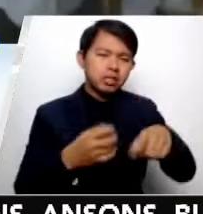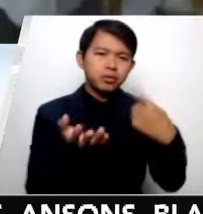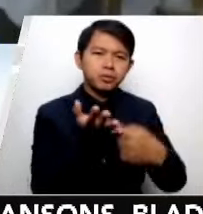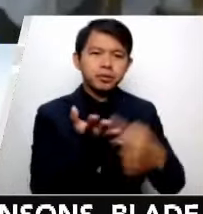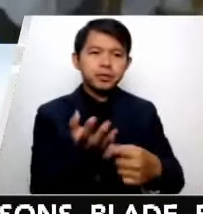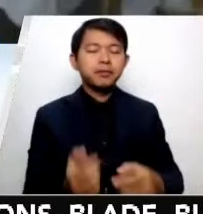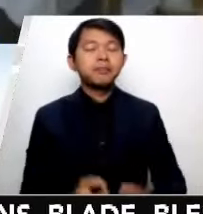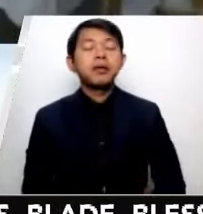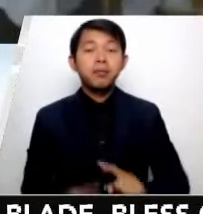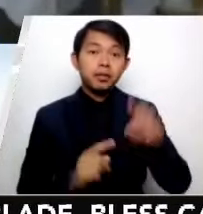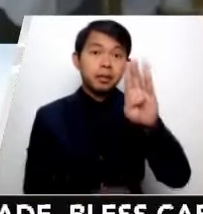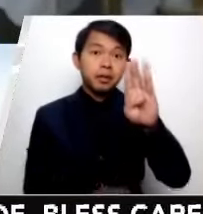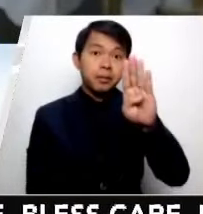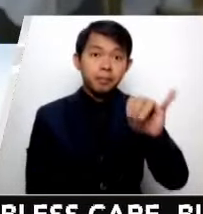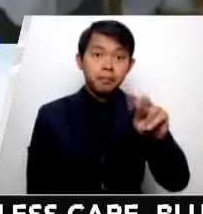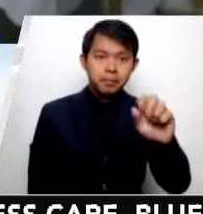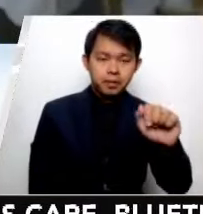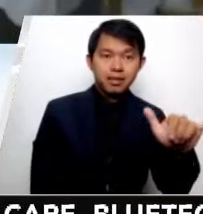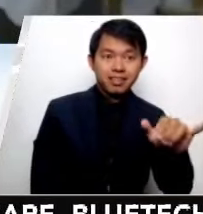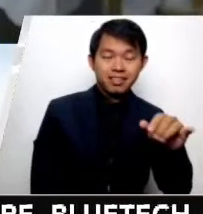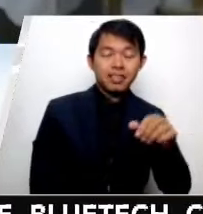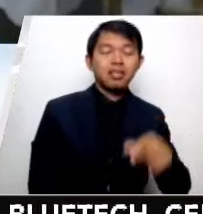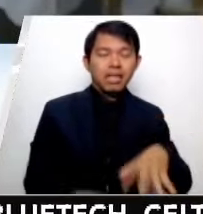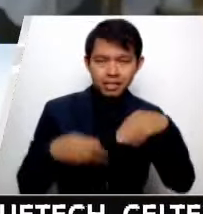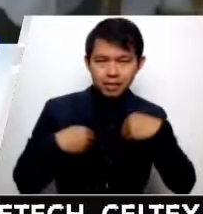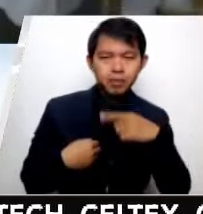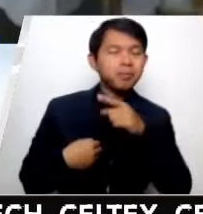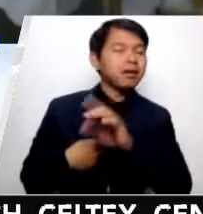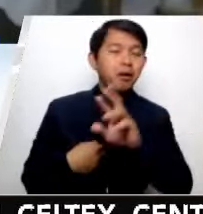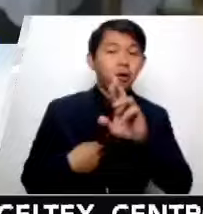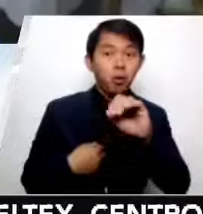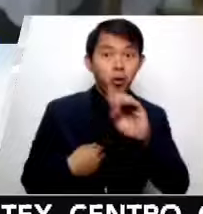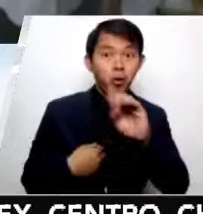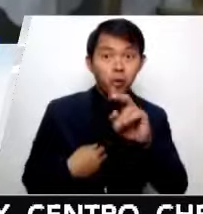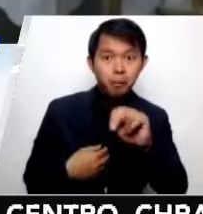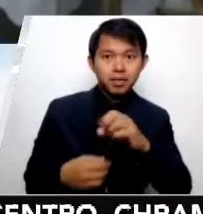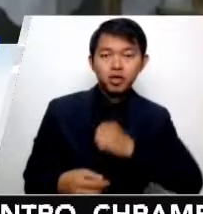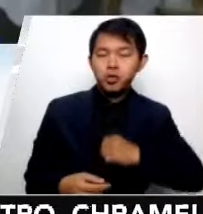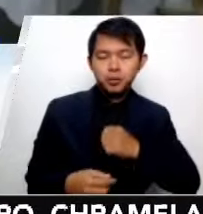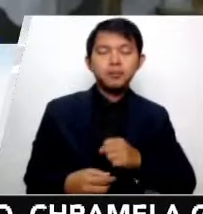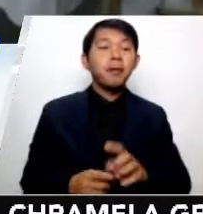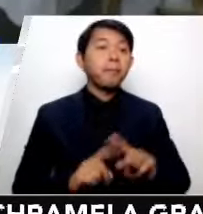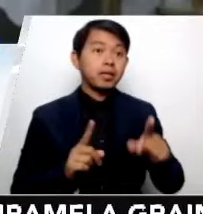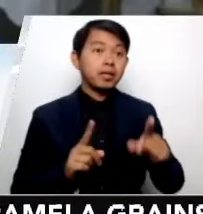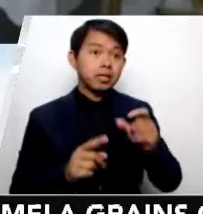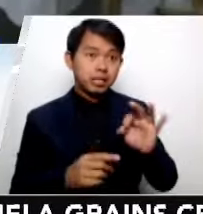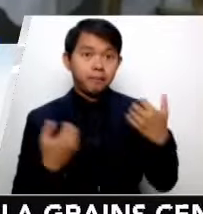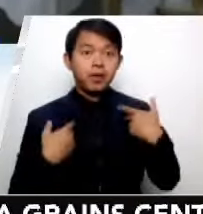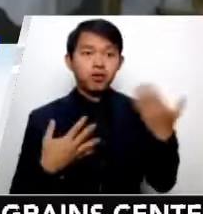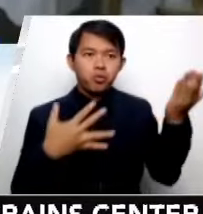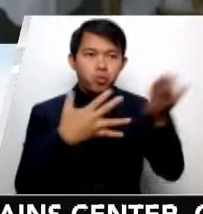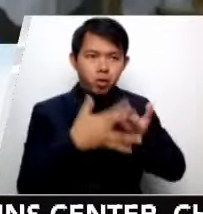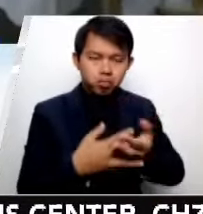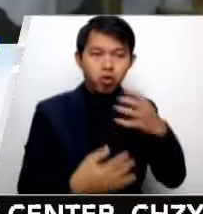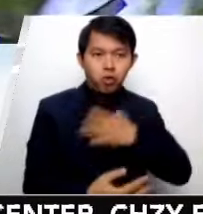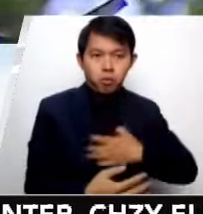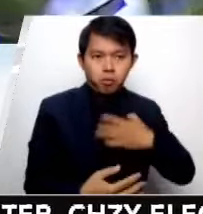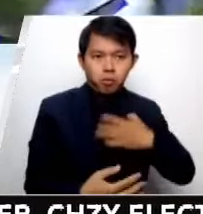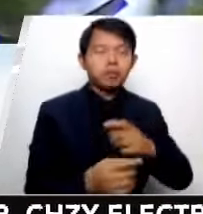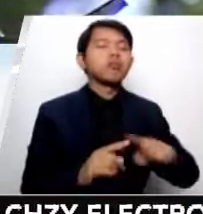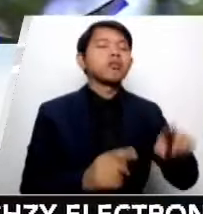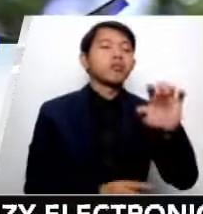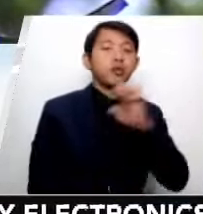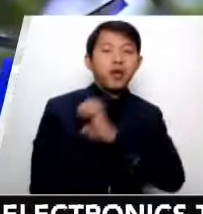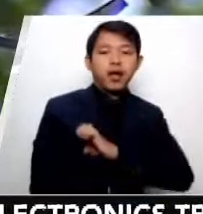ng dispensa ni Padilla. Pero kung may maghahain daw ng formal na reklamo, ay iimbestigahan pa rin ng Ethics Committee ang ginawa ni Mariel. Nauna